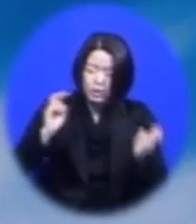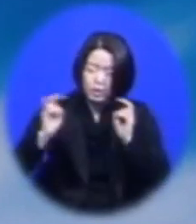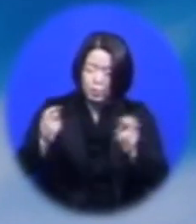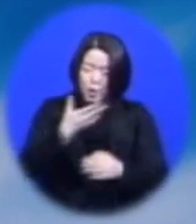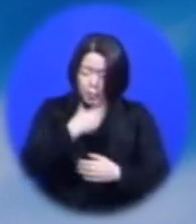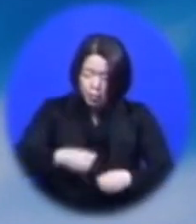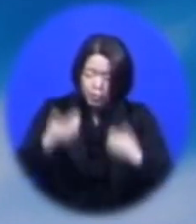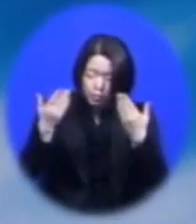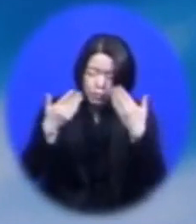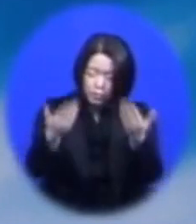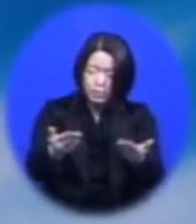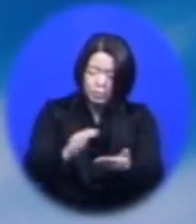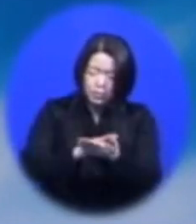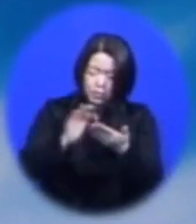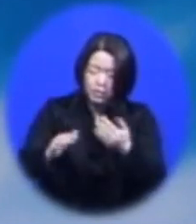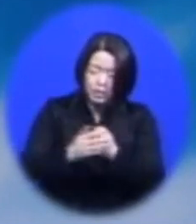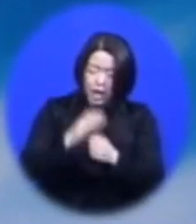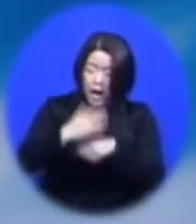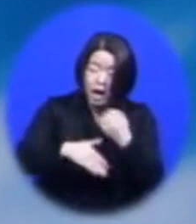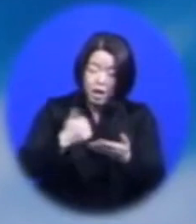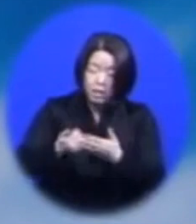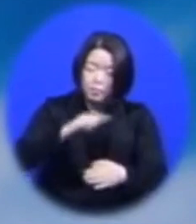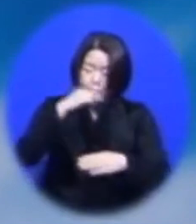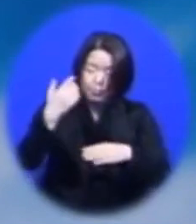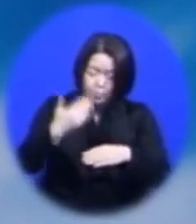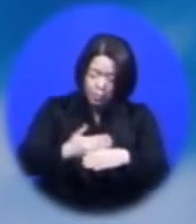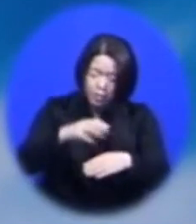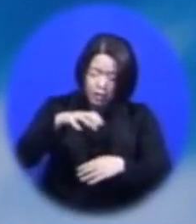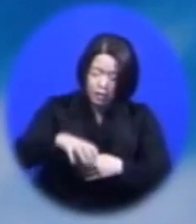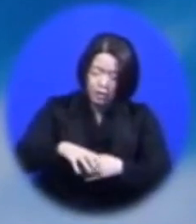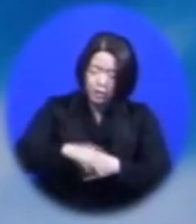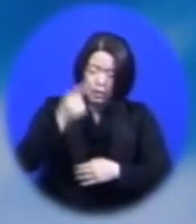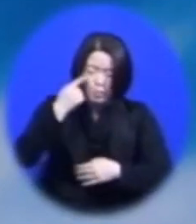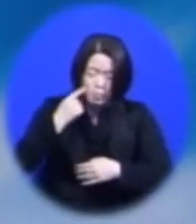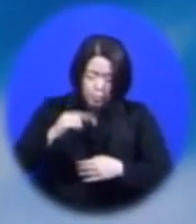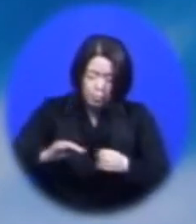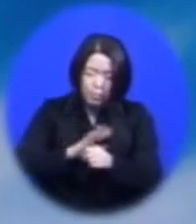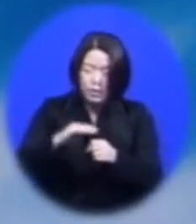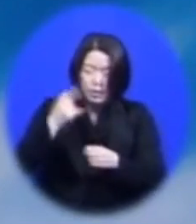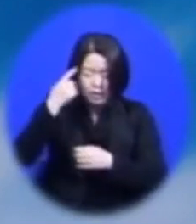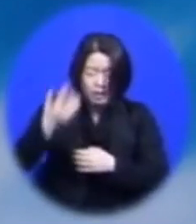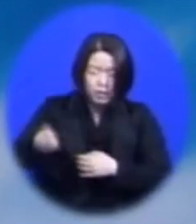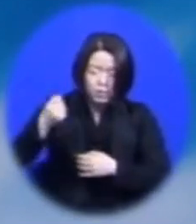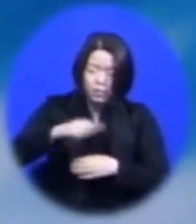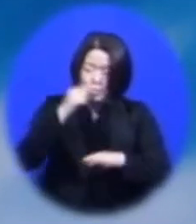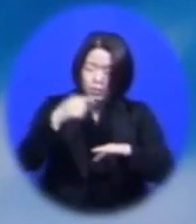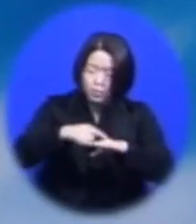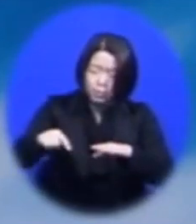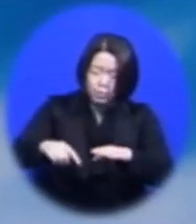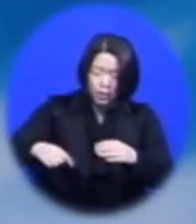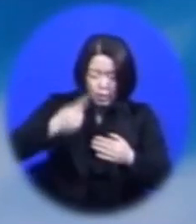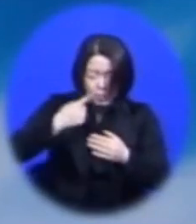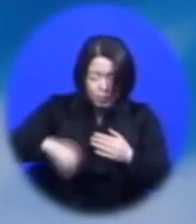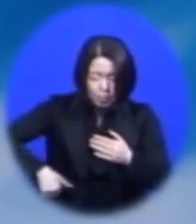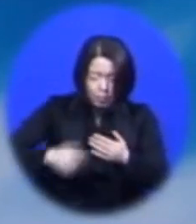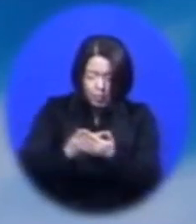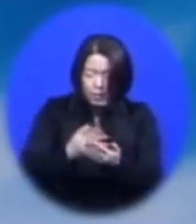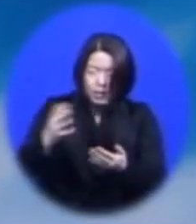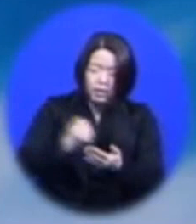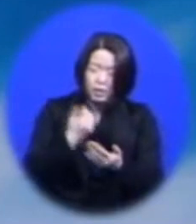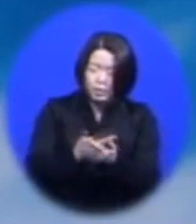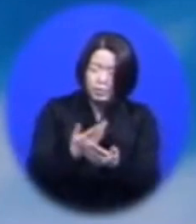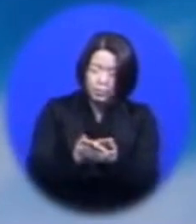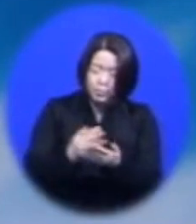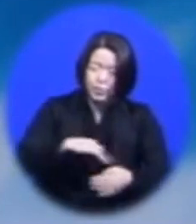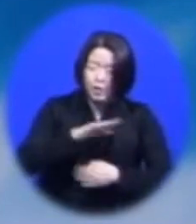주소서. 하나님, 북한을 긍휼히 여겨주시고 동포들을 주님 불쌍히 여겨주소서. 우리가 저들을